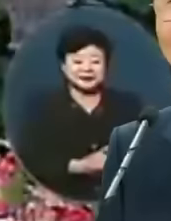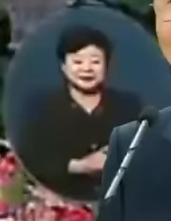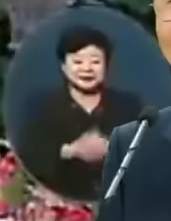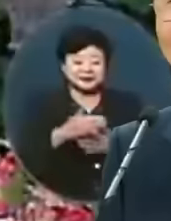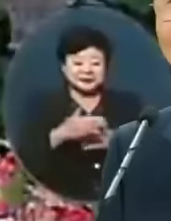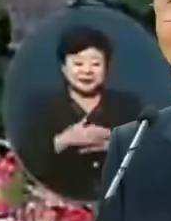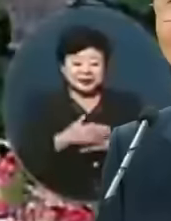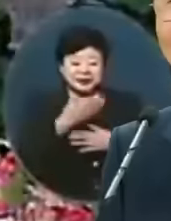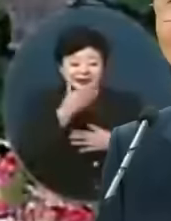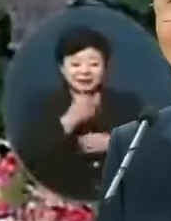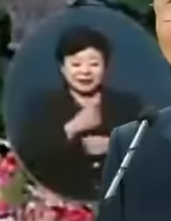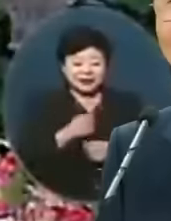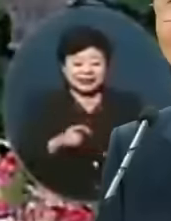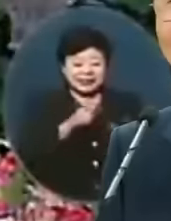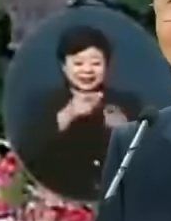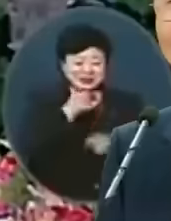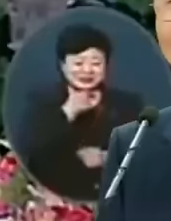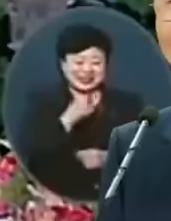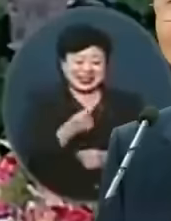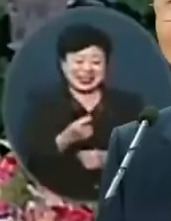나는 행복하게 살고 싶다.